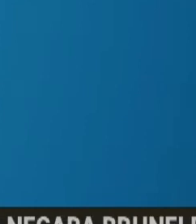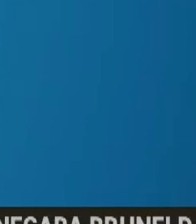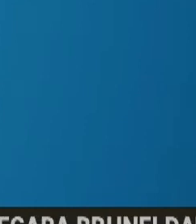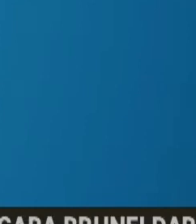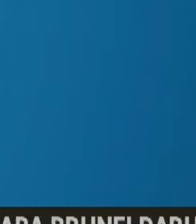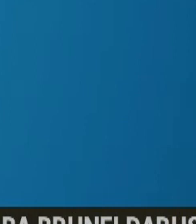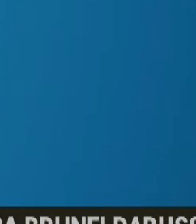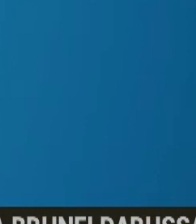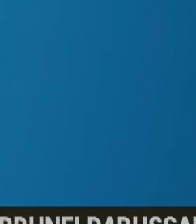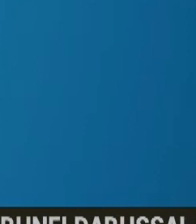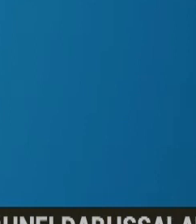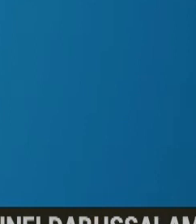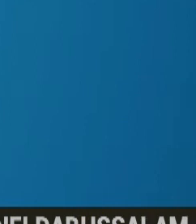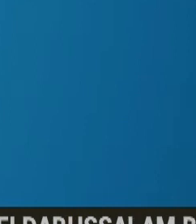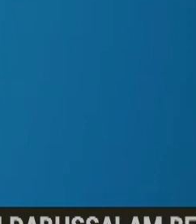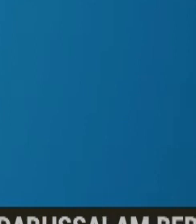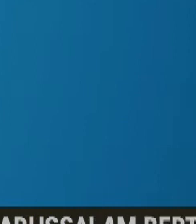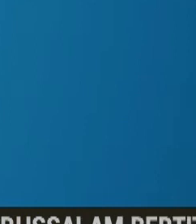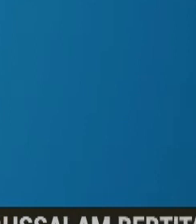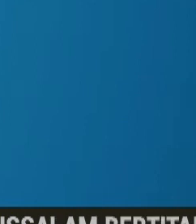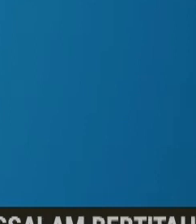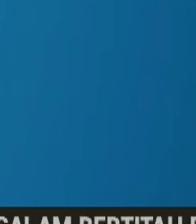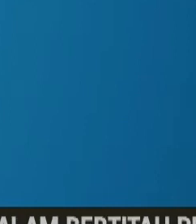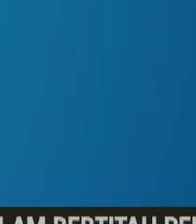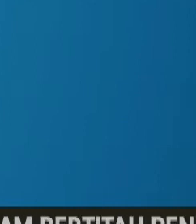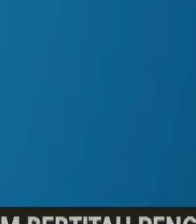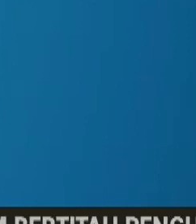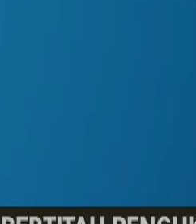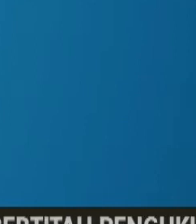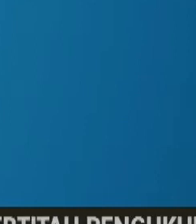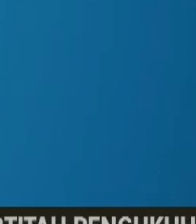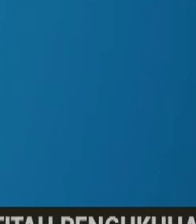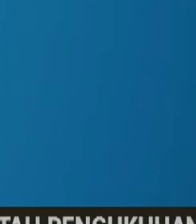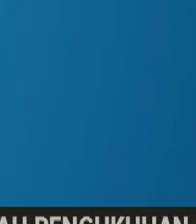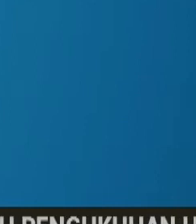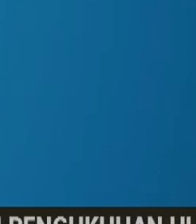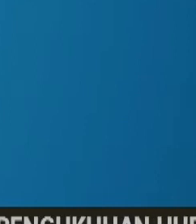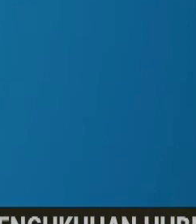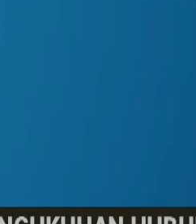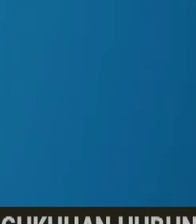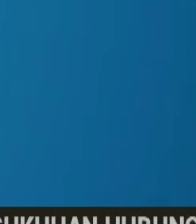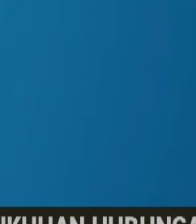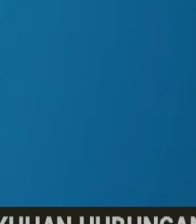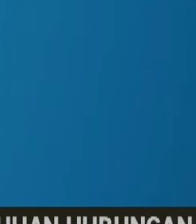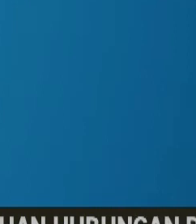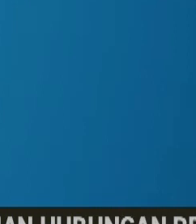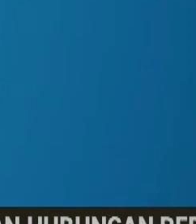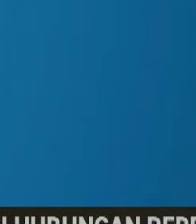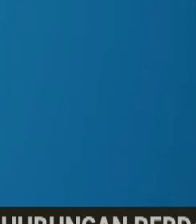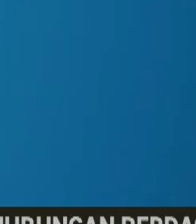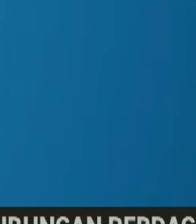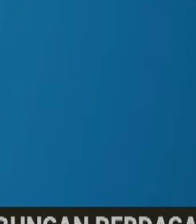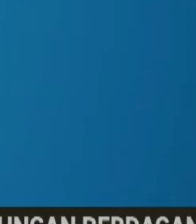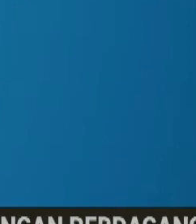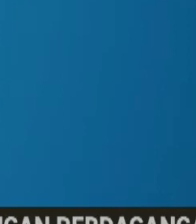dan keamanan untuk rakyat dan negara Palestin. Majlis akan bermula pukul 5.30 petang. Tumpuan utama majlis